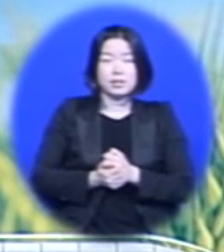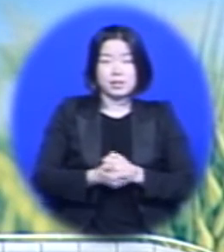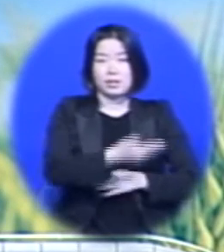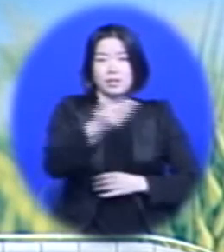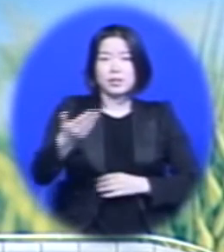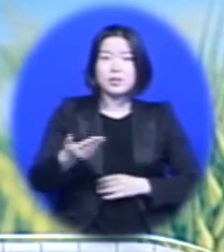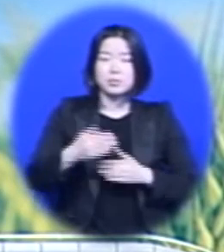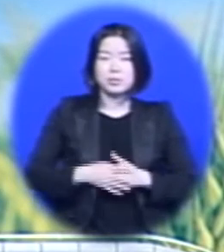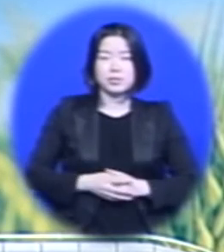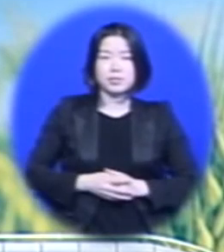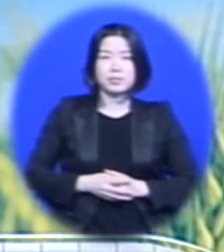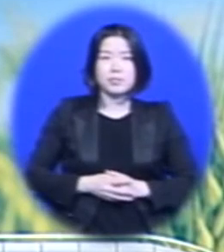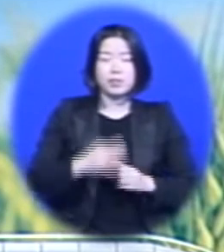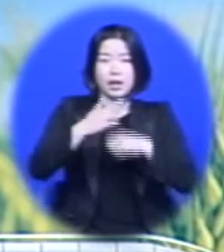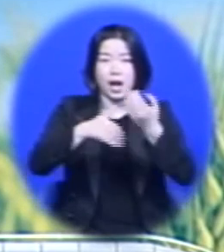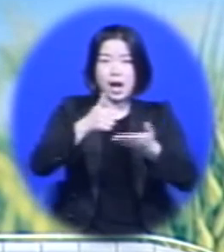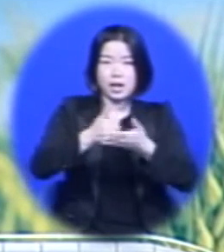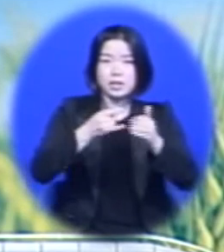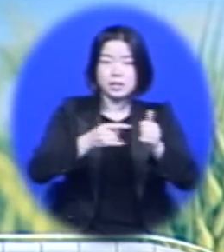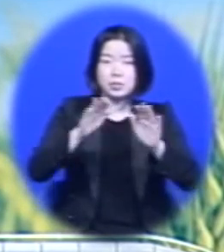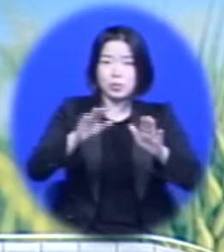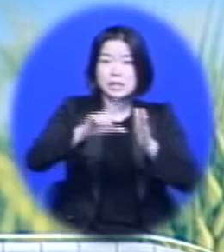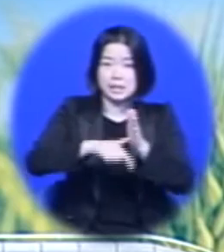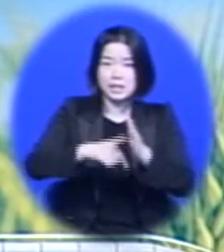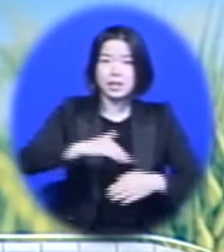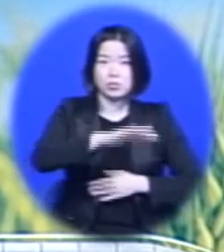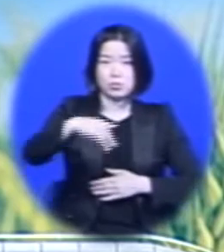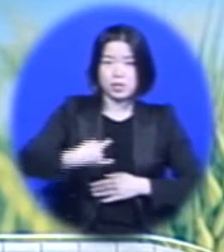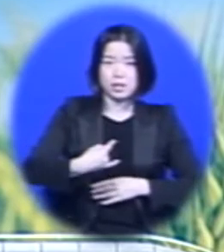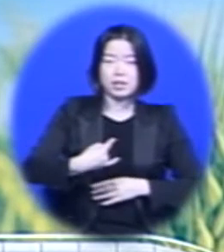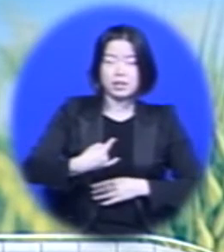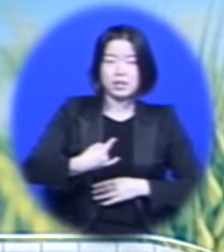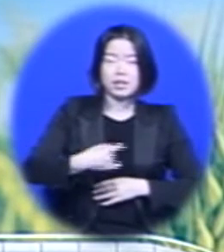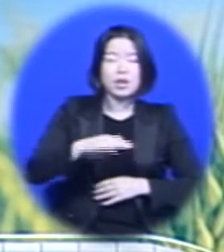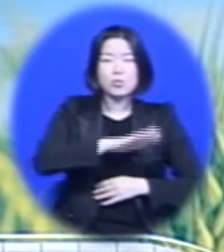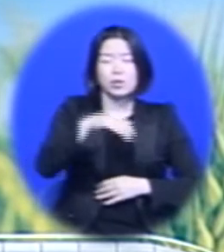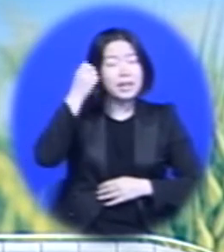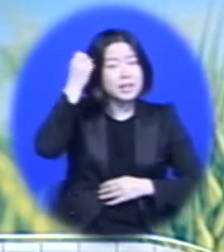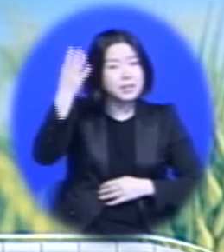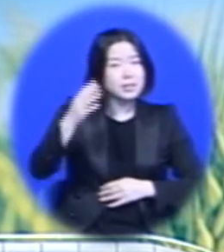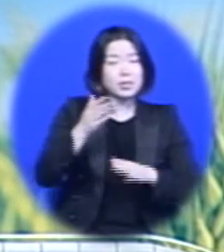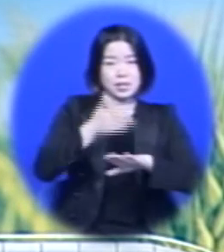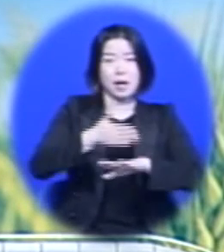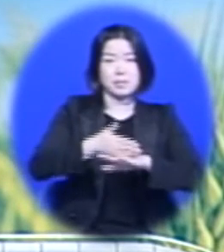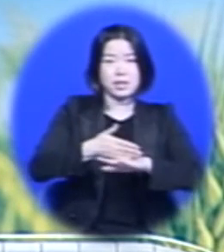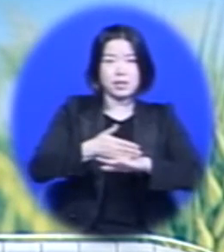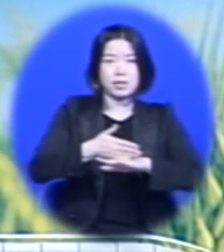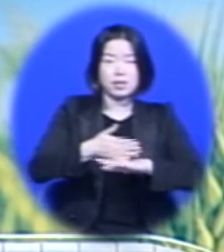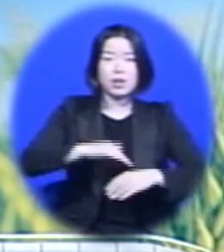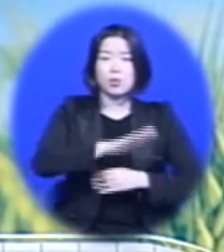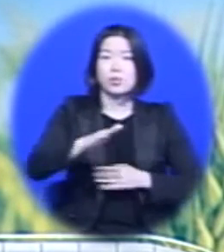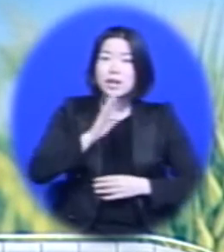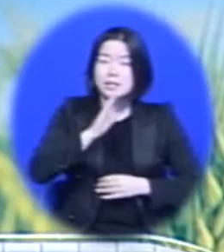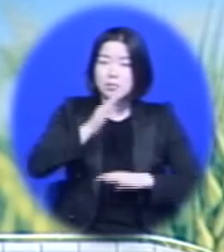여러분, 하나님께서는 오늘 이 시간에 우리에게 우리가 잊어버렸던 감사, 우리가